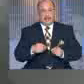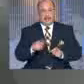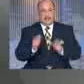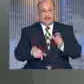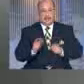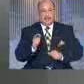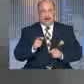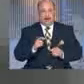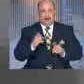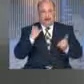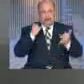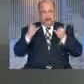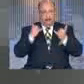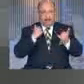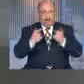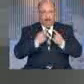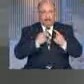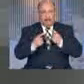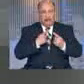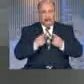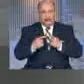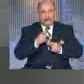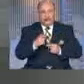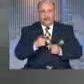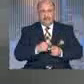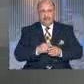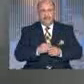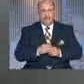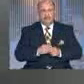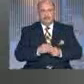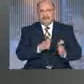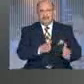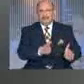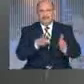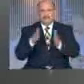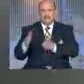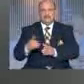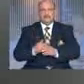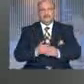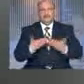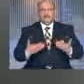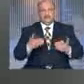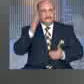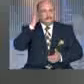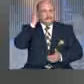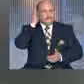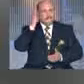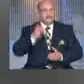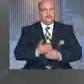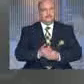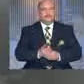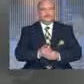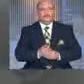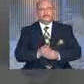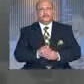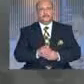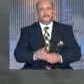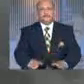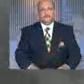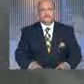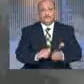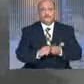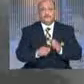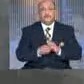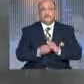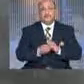مهمة لإدراج هذا القرار في الرائد الرسمي. في القصرين متعددة هي النقائص في المستشفى